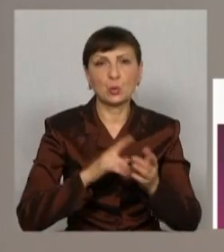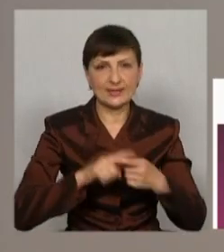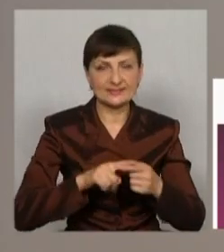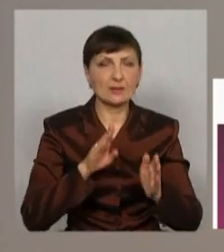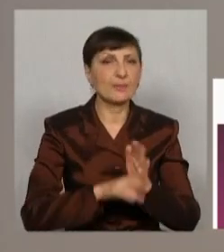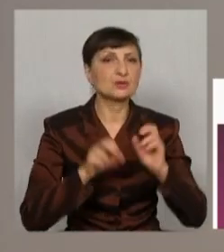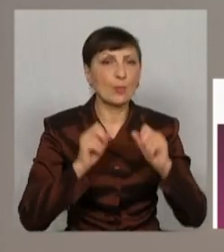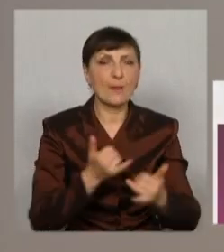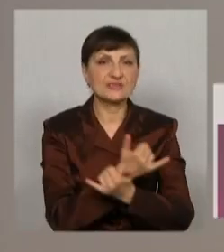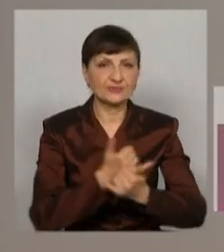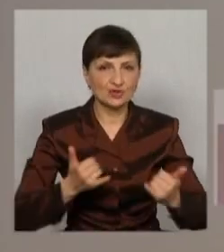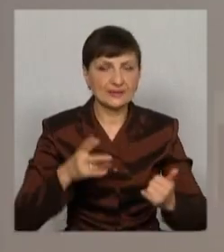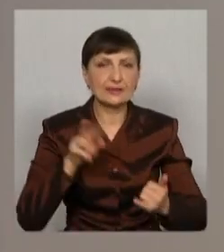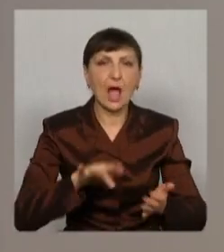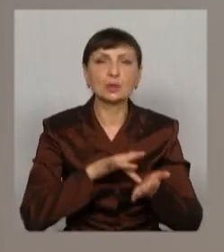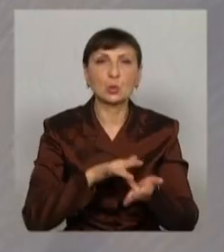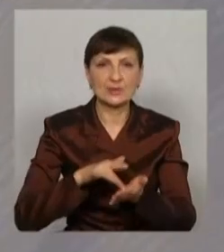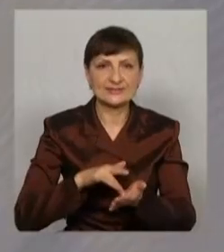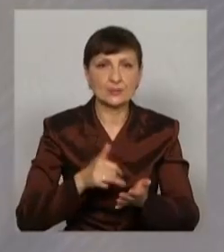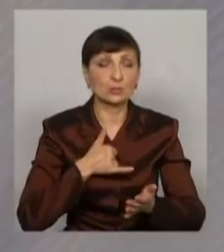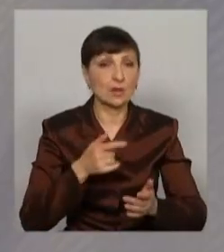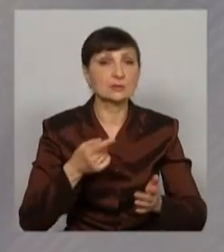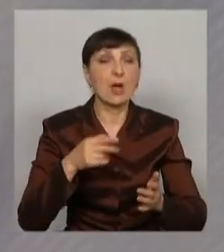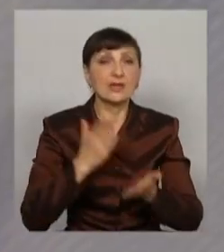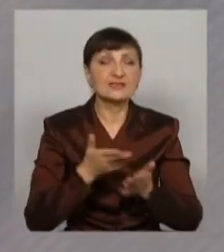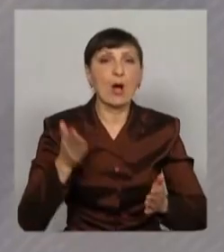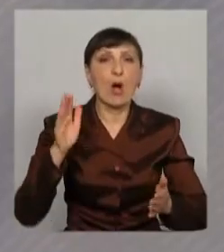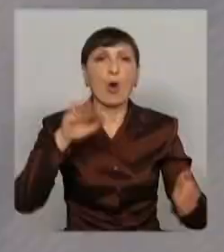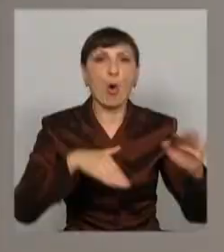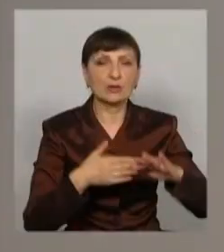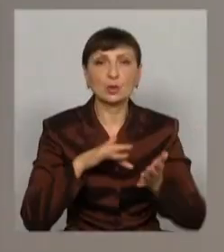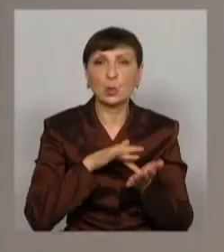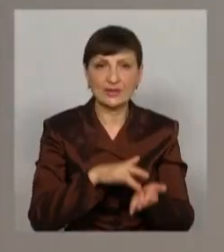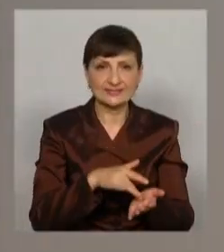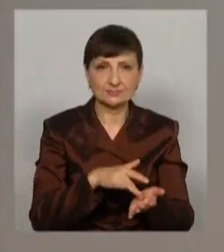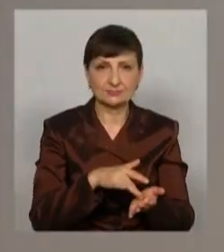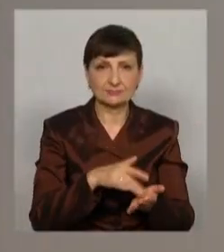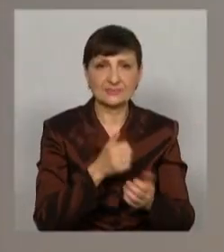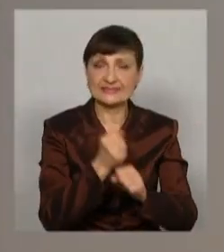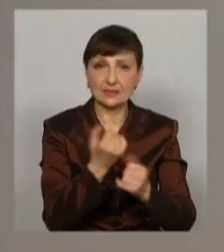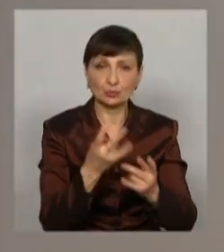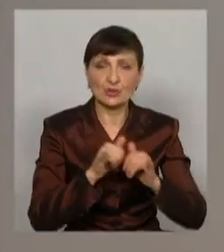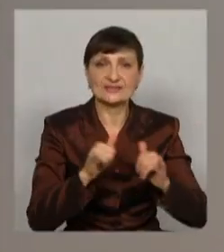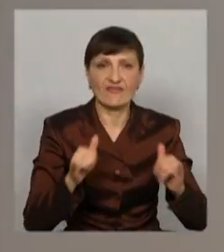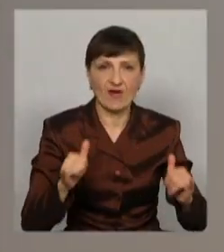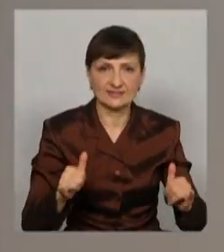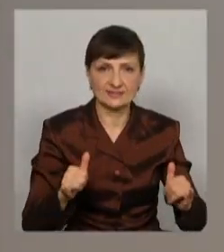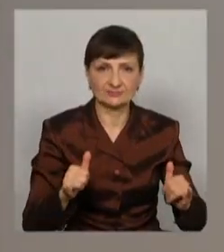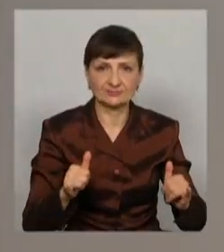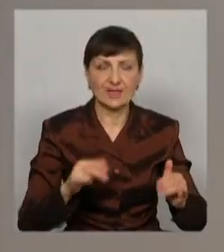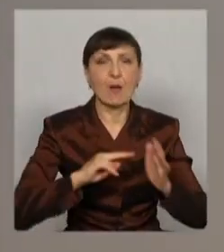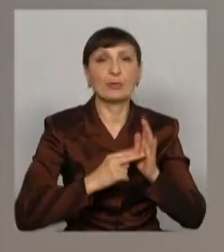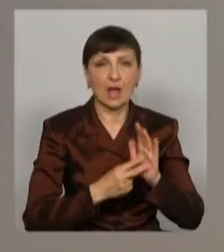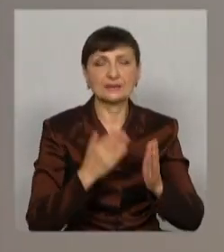безопасность, обеспечение безопасности. У нас большой потенциал горного туризма. Сейчас стоит такая амбициозная задача –